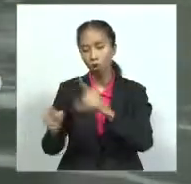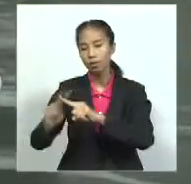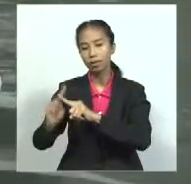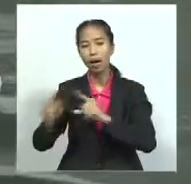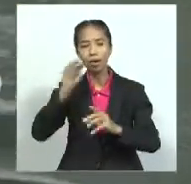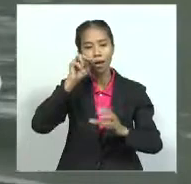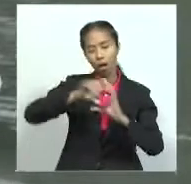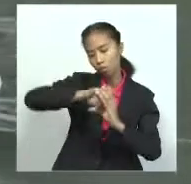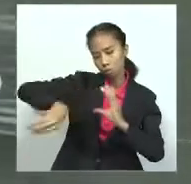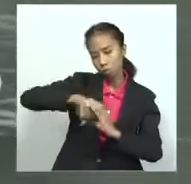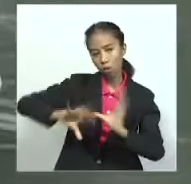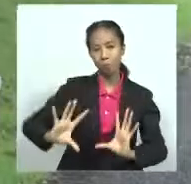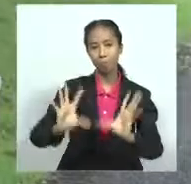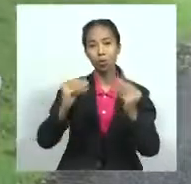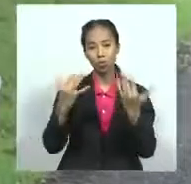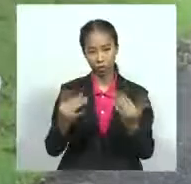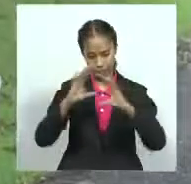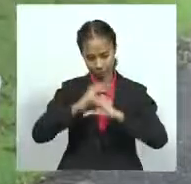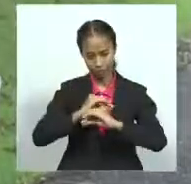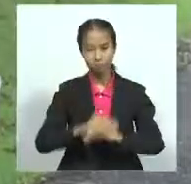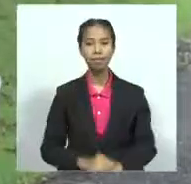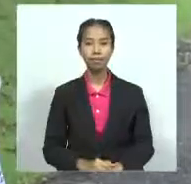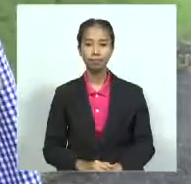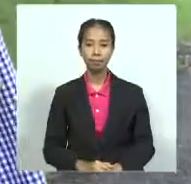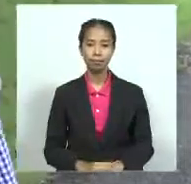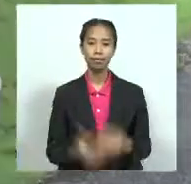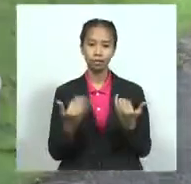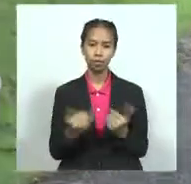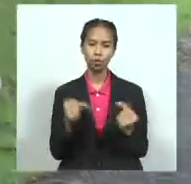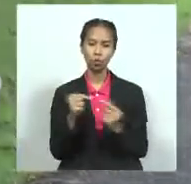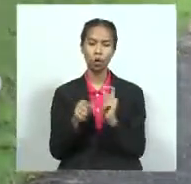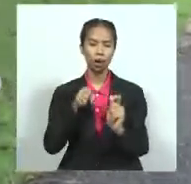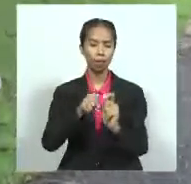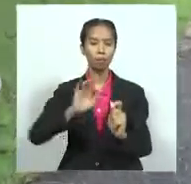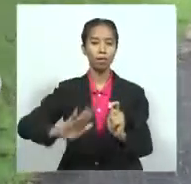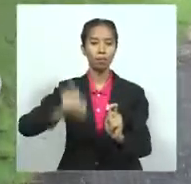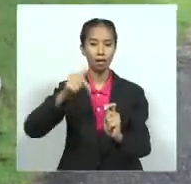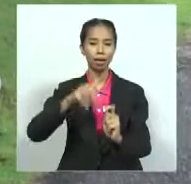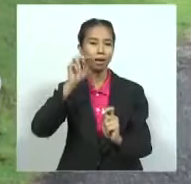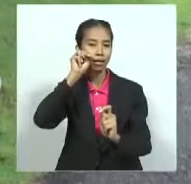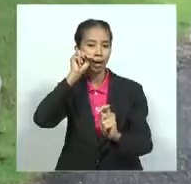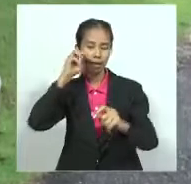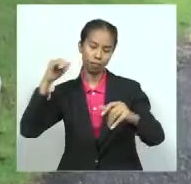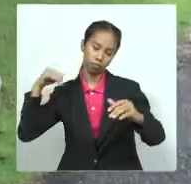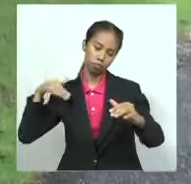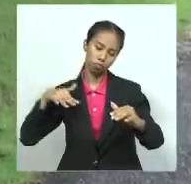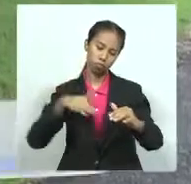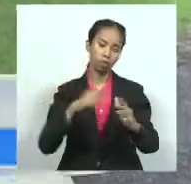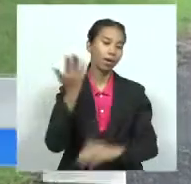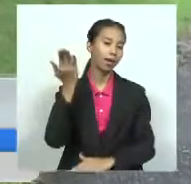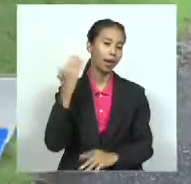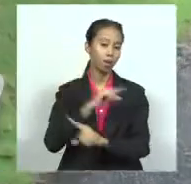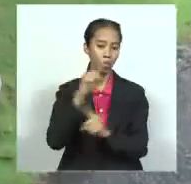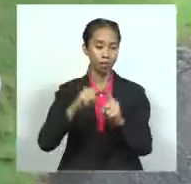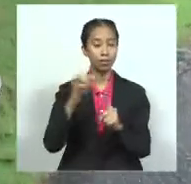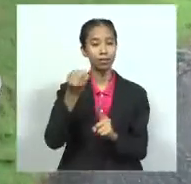บายได้หมดในค่ำคืนนี ้สถานการณ์น้ำในเขตเมืองเนี่ยนะครับน้ำก้อนใหญ่เนี่ยได้ผ่านเมืองไปเมื่อวันที่17เวลา